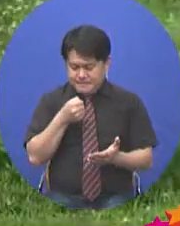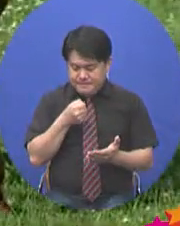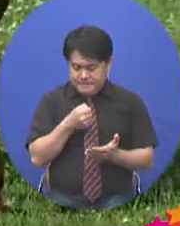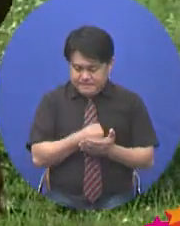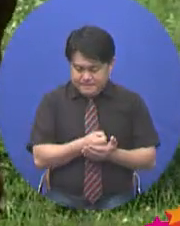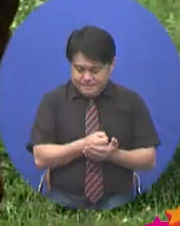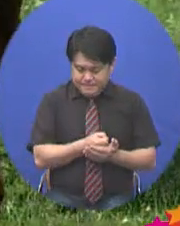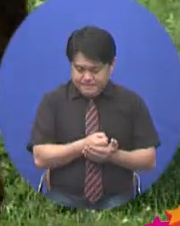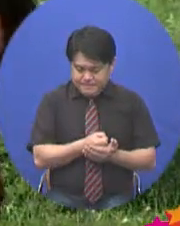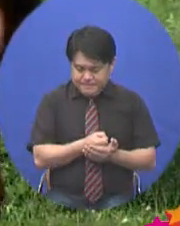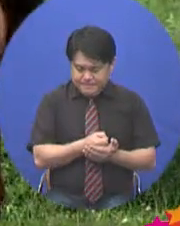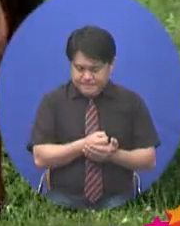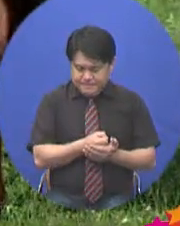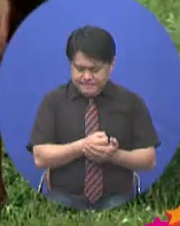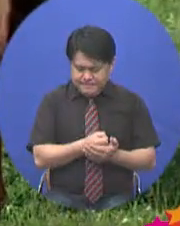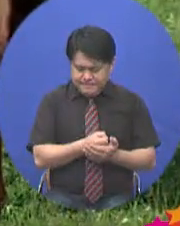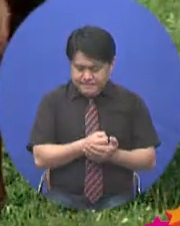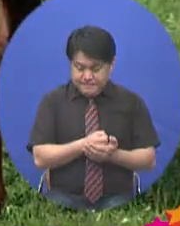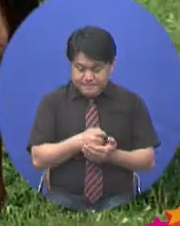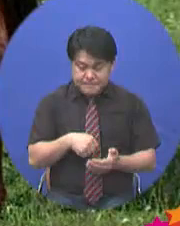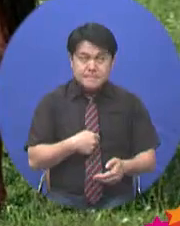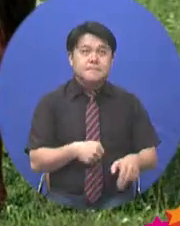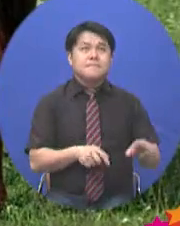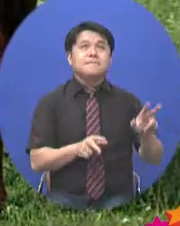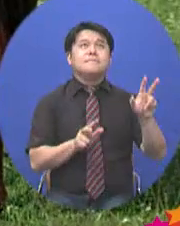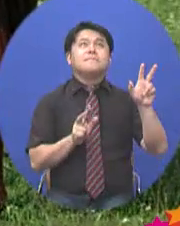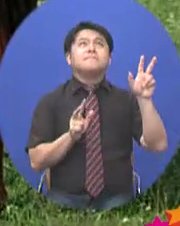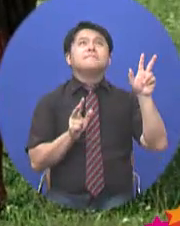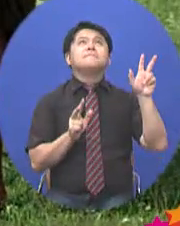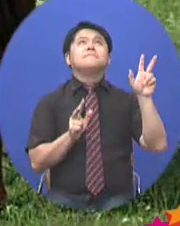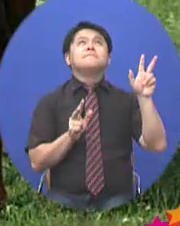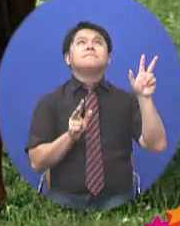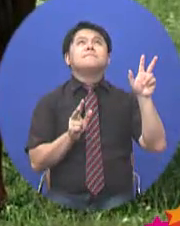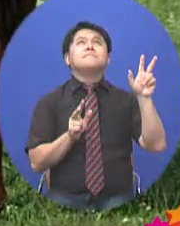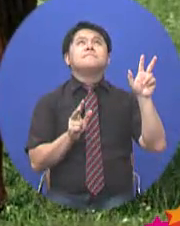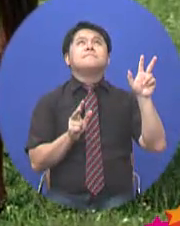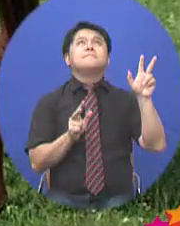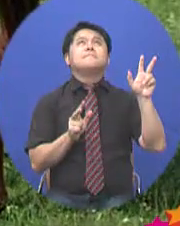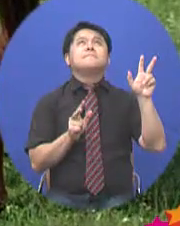그토록 다짐을 하건만